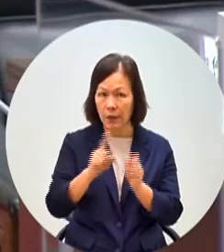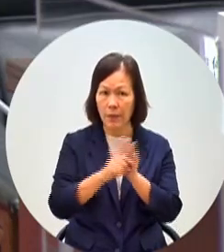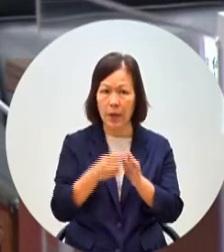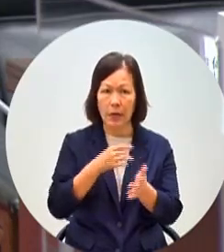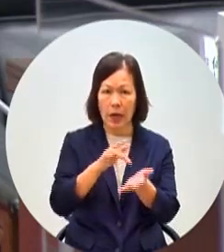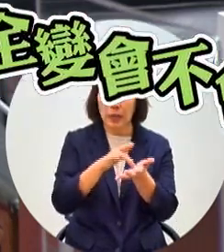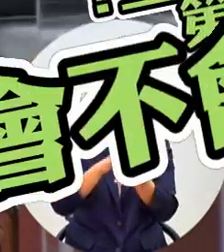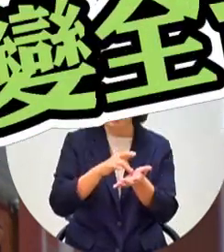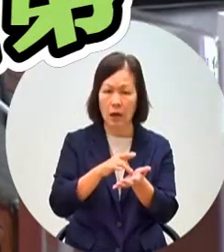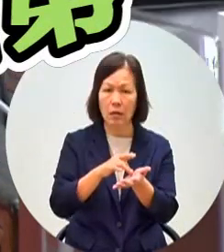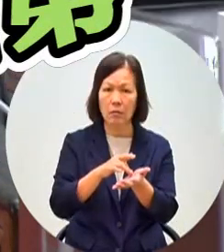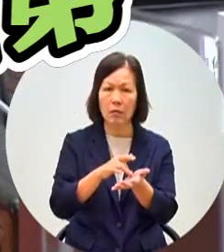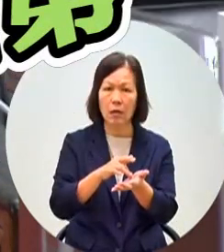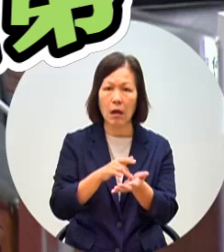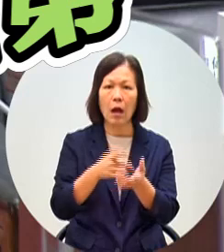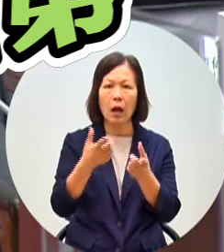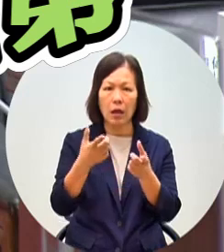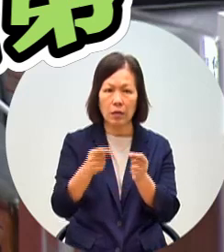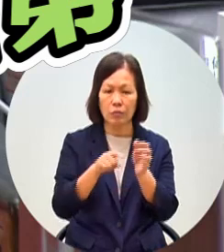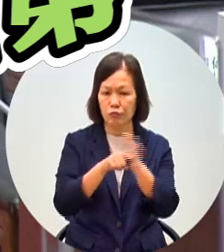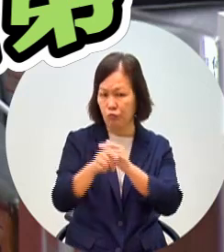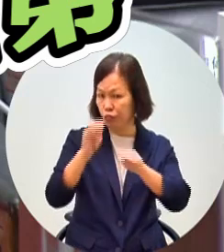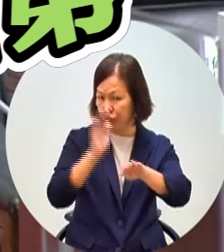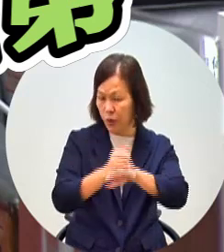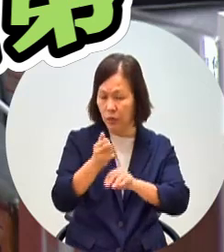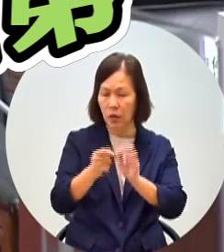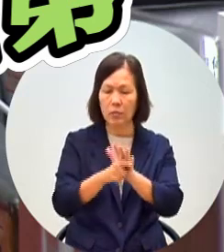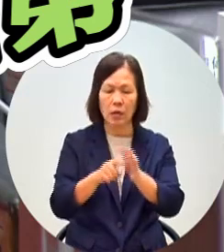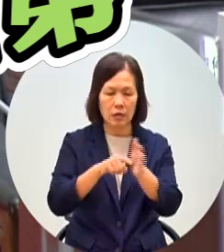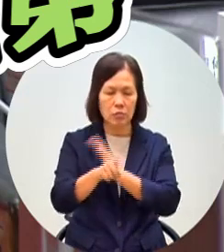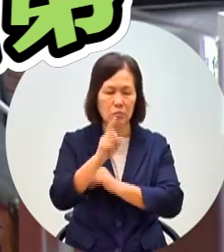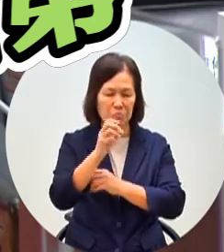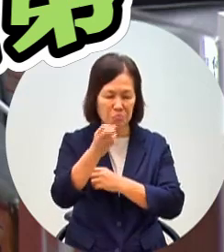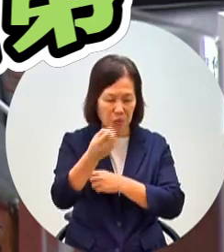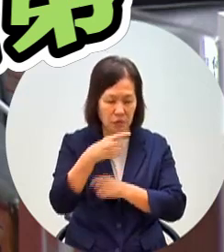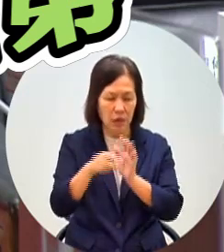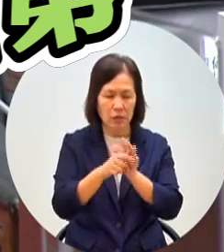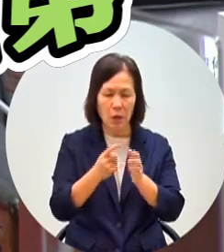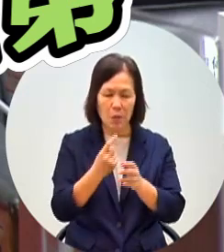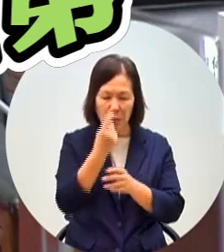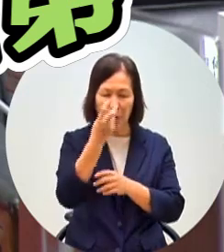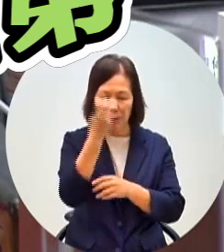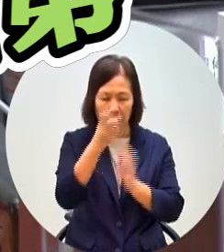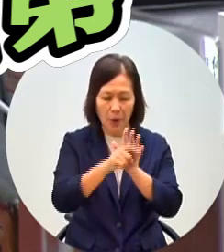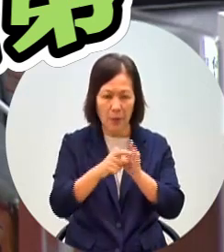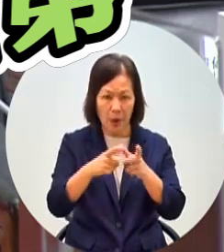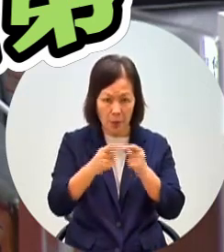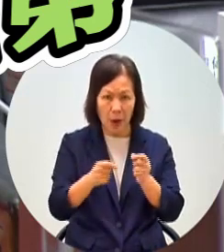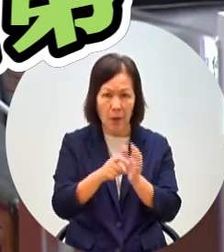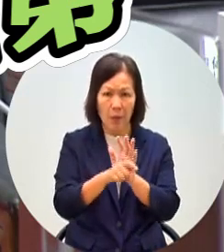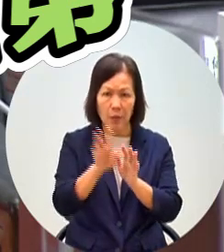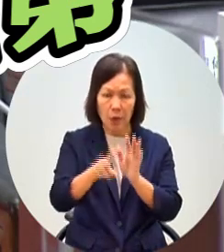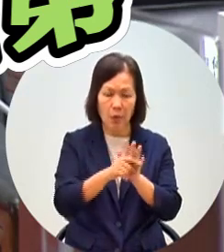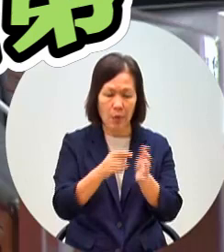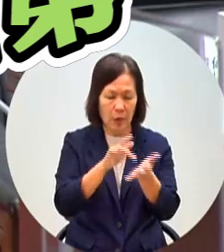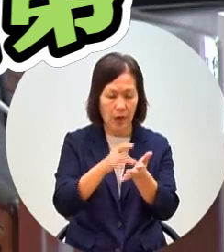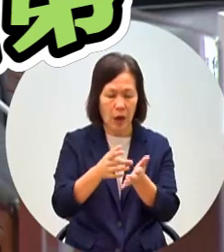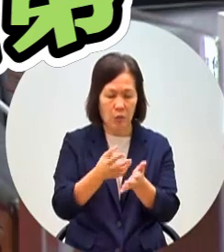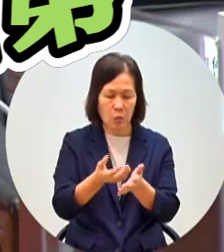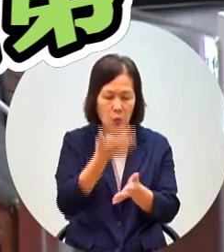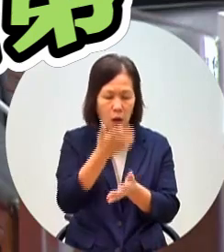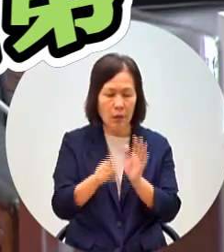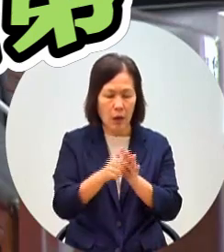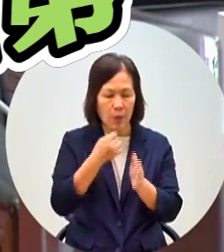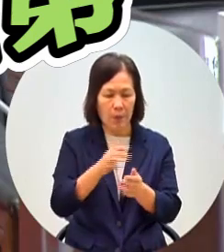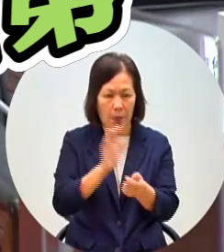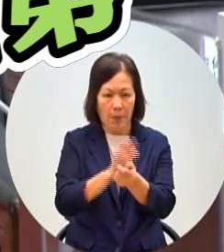药，其实专家学者都一直建议，快筛阳性就要投药，越早投药越早见效，越早